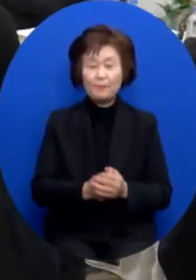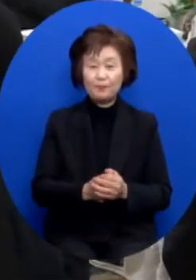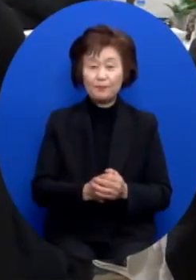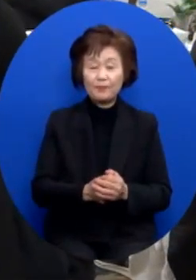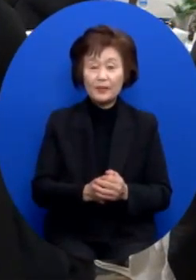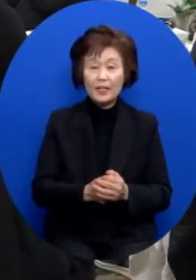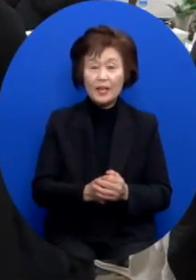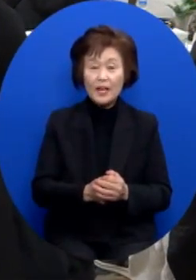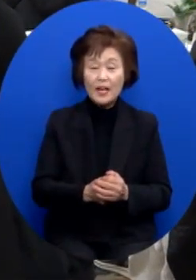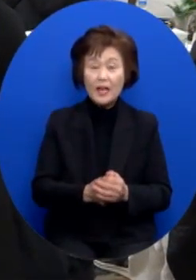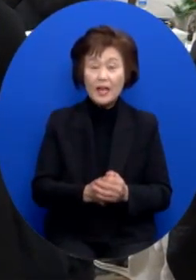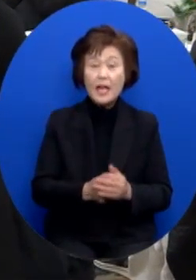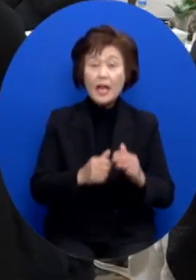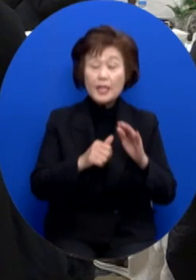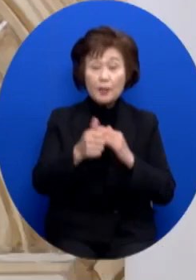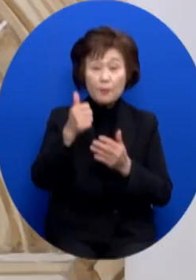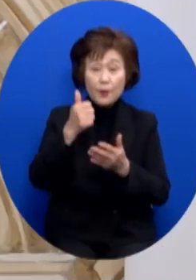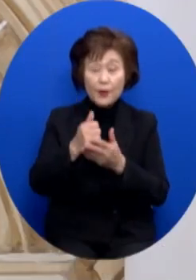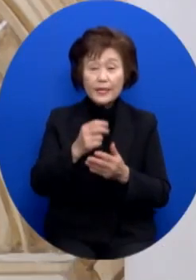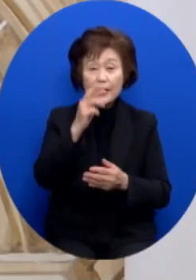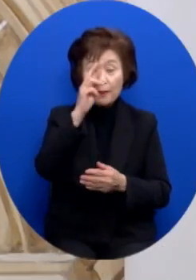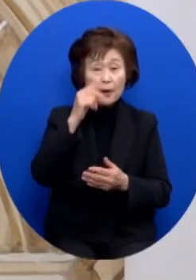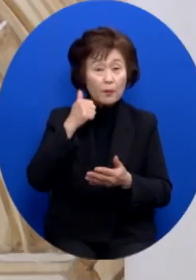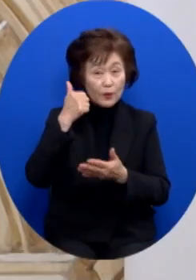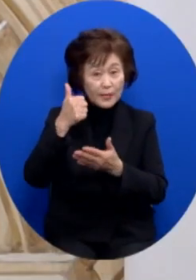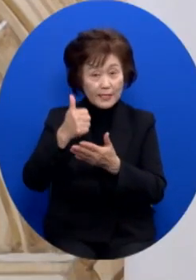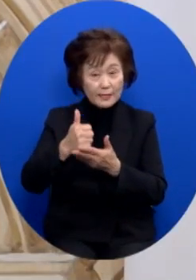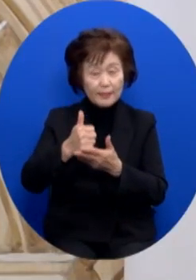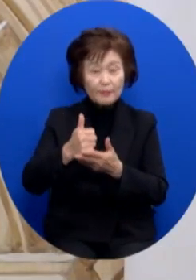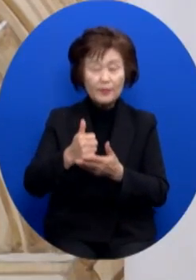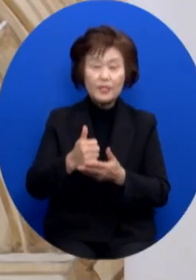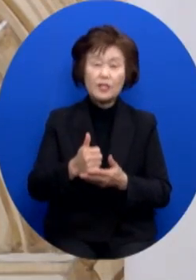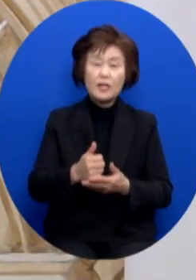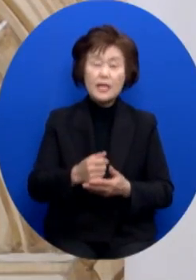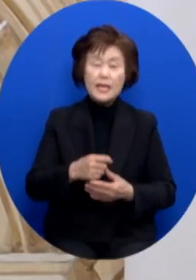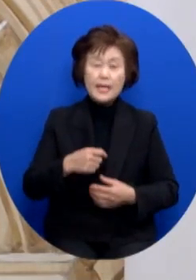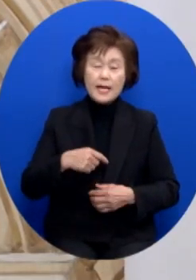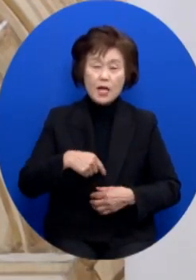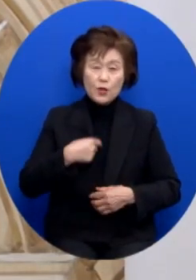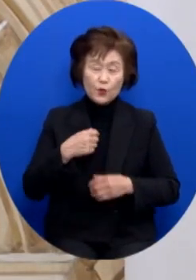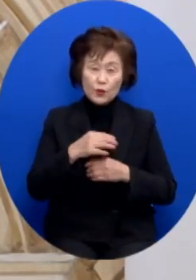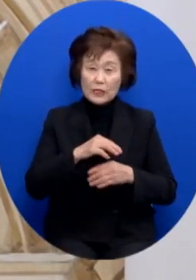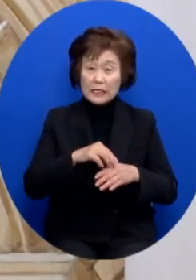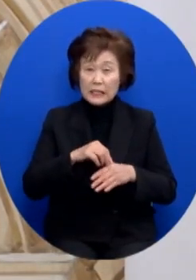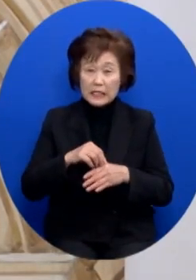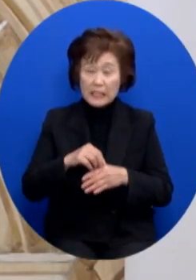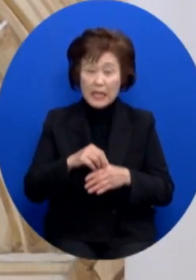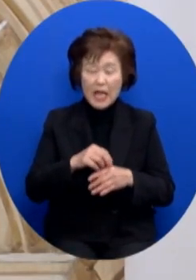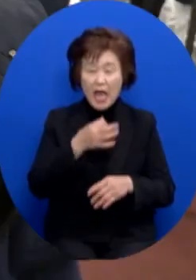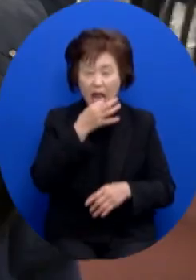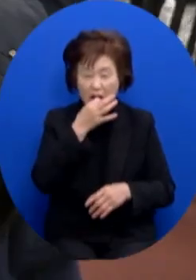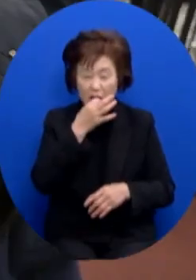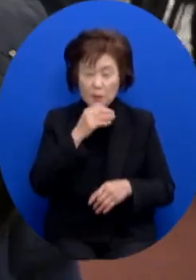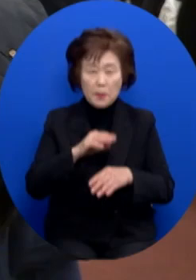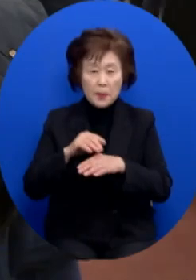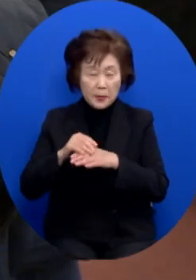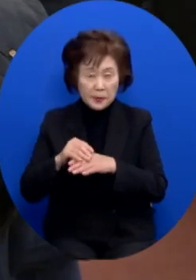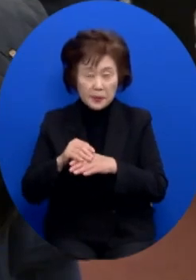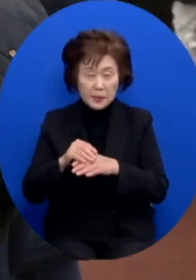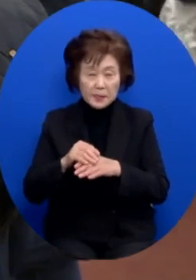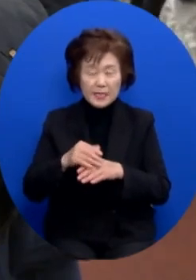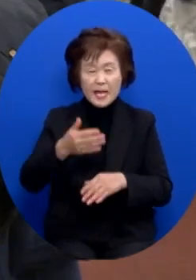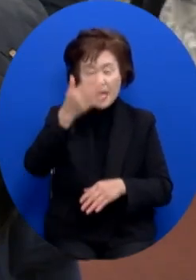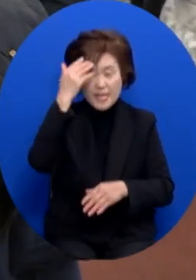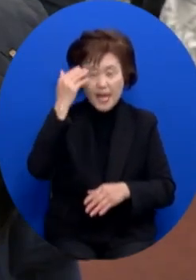자유 기독인 총연합회 대표회장 박선재 목사는 육신의 욕망으로 길들여진 구습을 버리고 하나님을 따르는